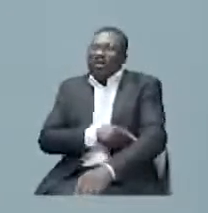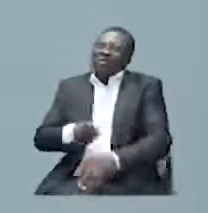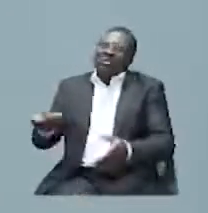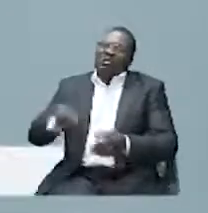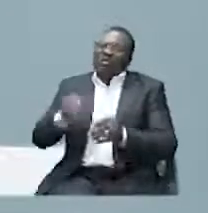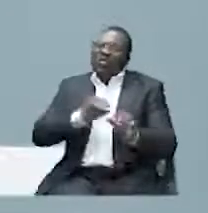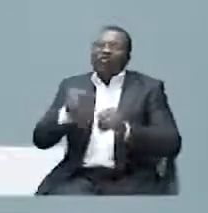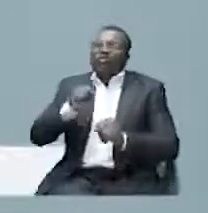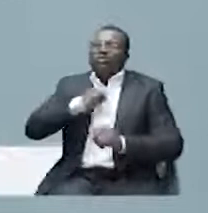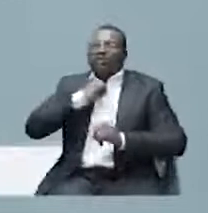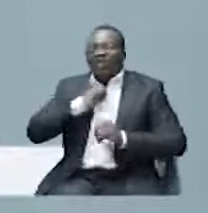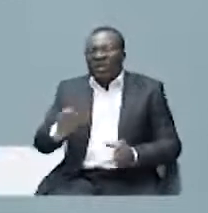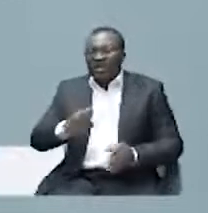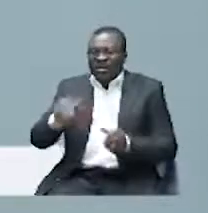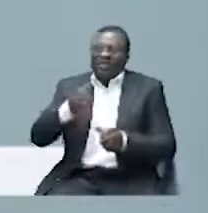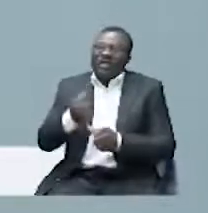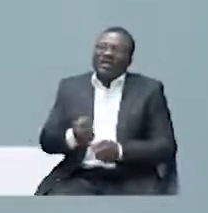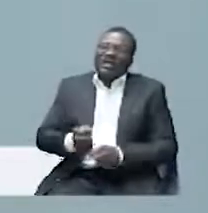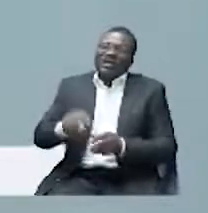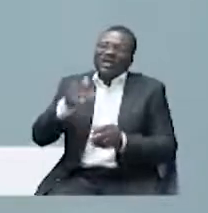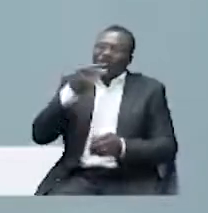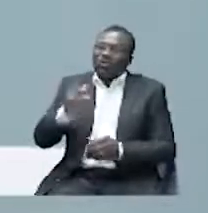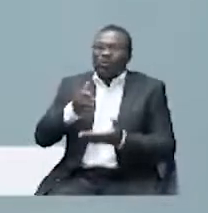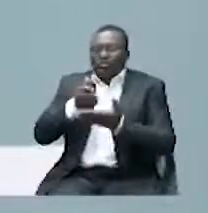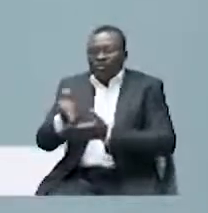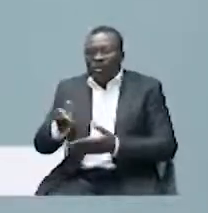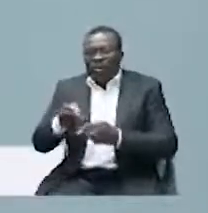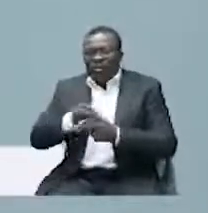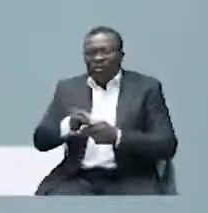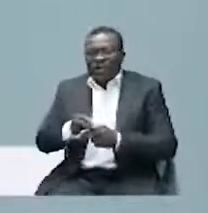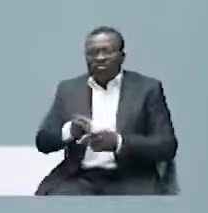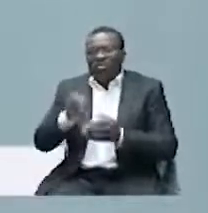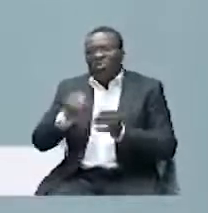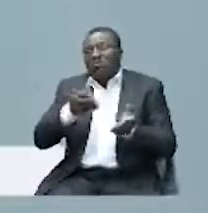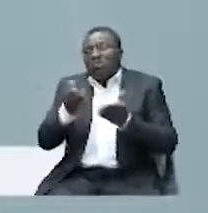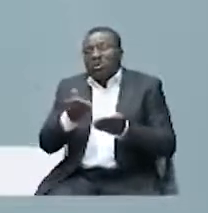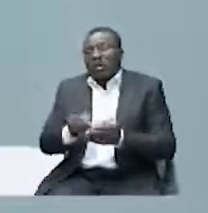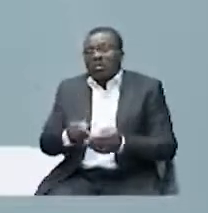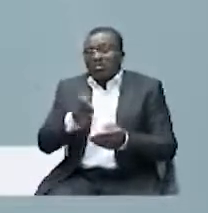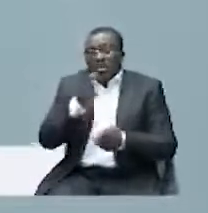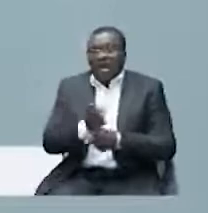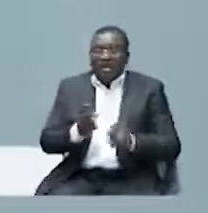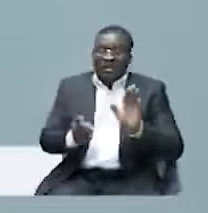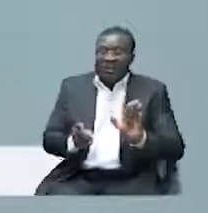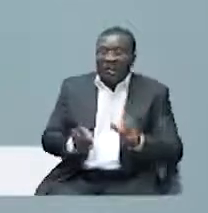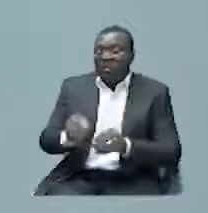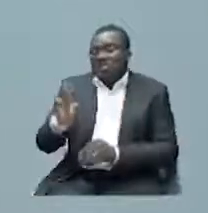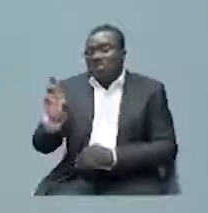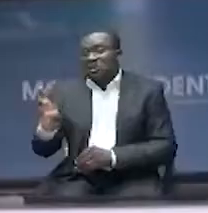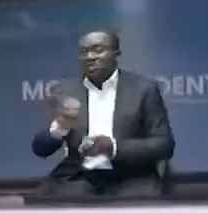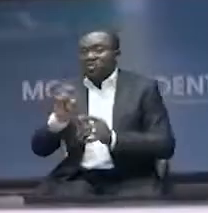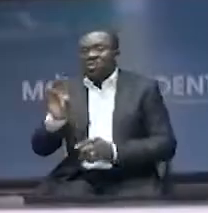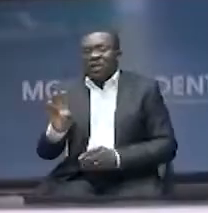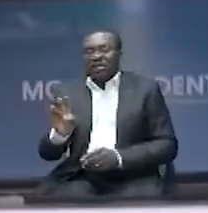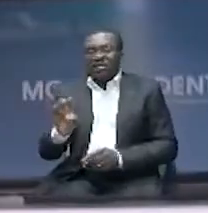on s'installe dans l'aisance, dans le goût du pouvoir. Bref, on peut donc aller à 6 ans ou à 7 ans. D'accord, Patrice Ce Talon. qui est